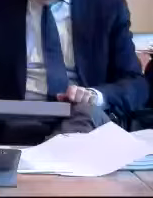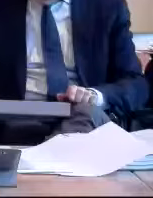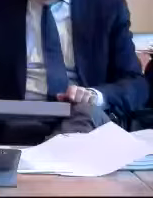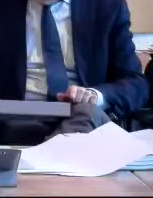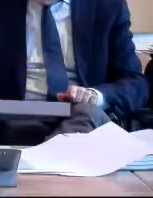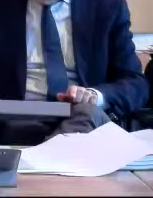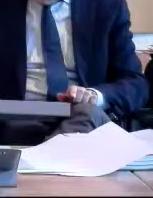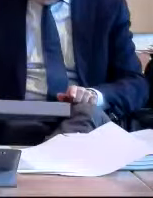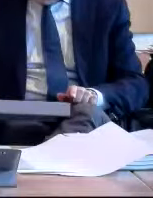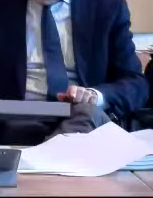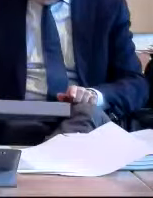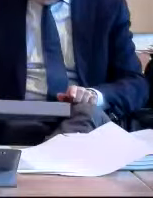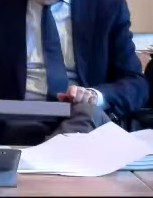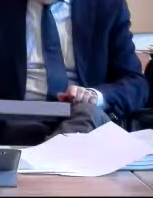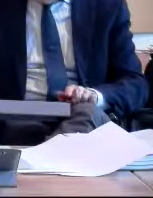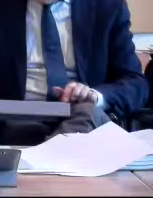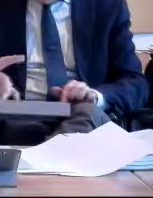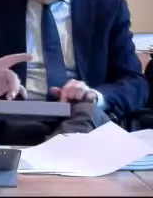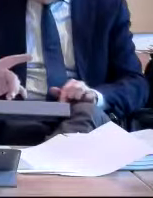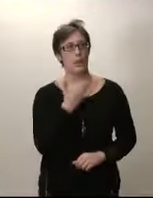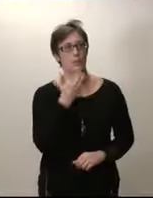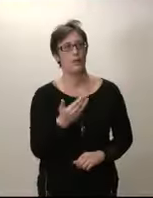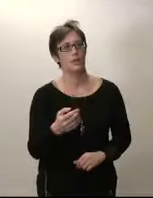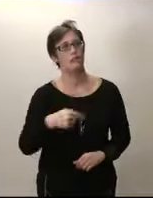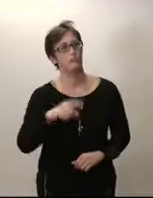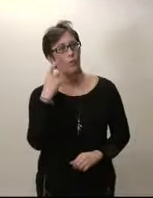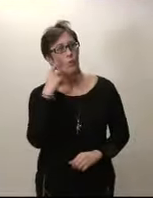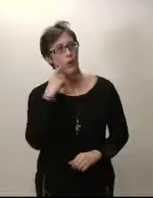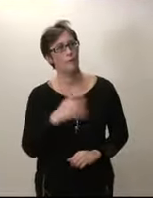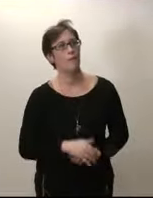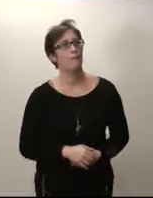Merci, M. Merz. Des remarques ? M. Evgott ?